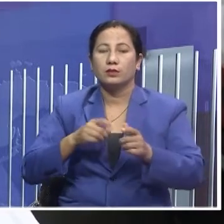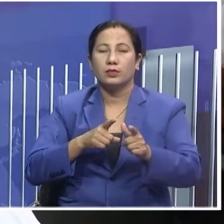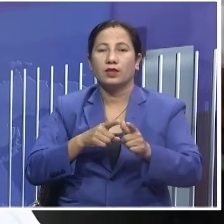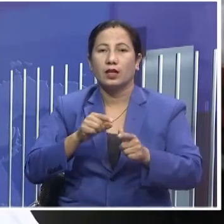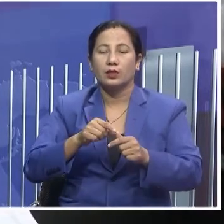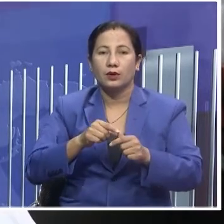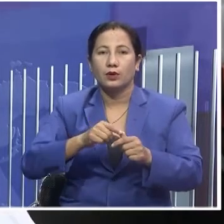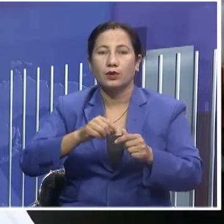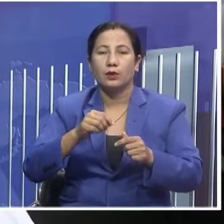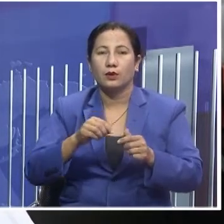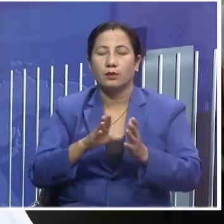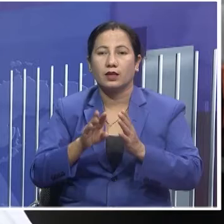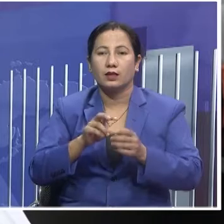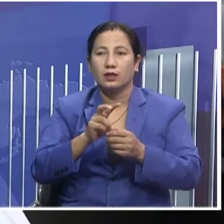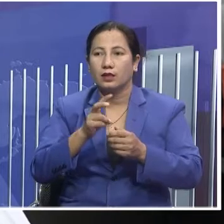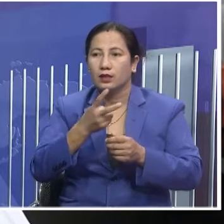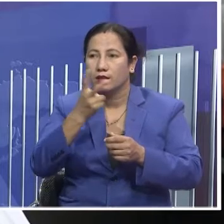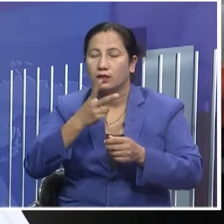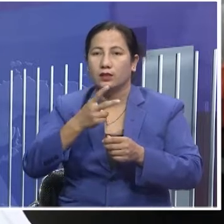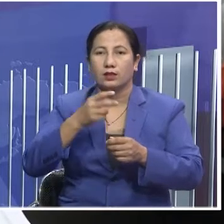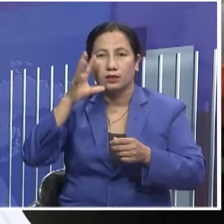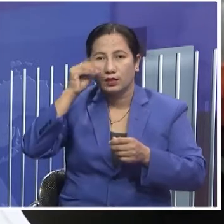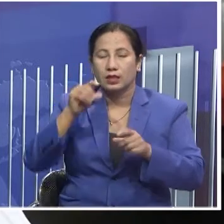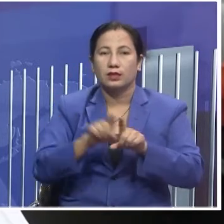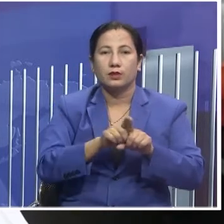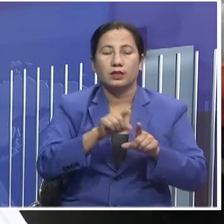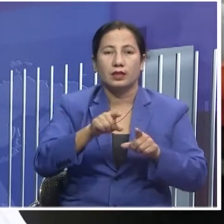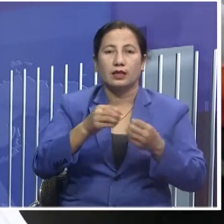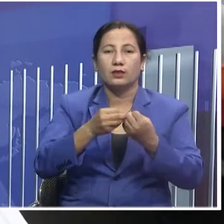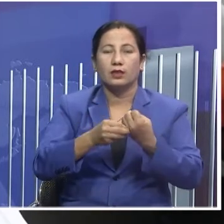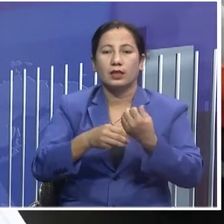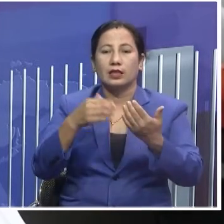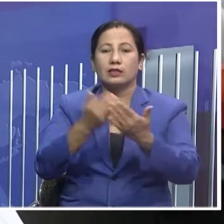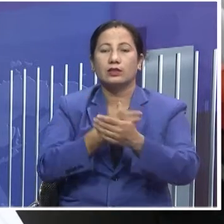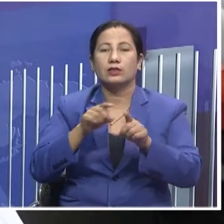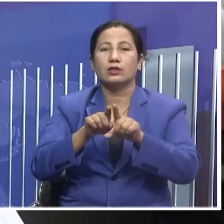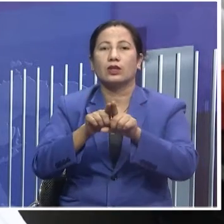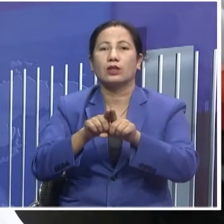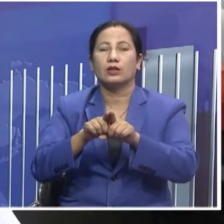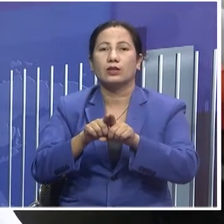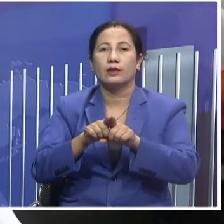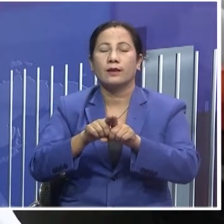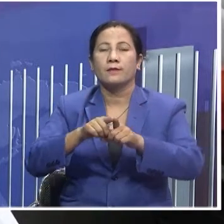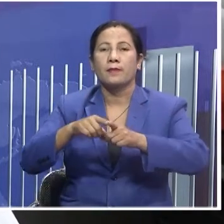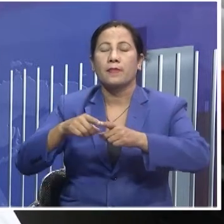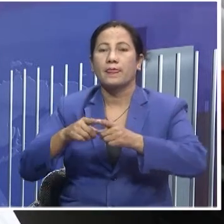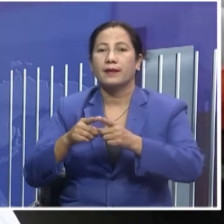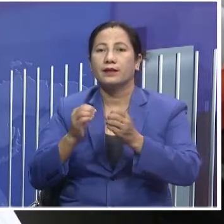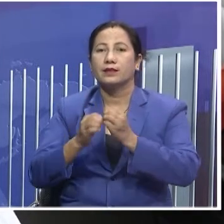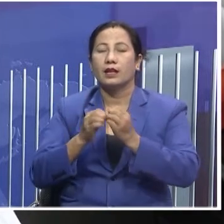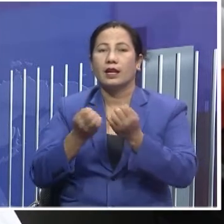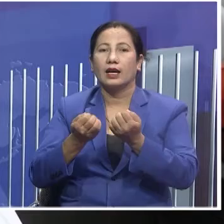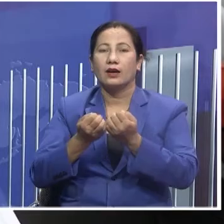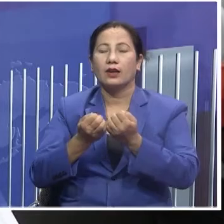ढङ्गबाट परिचालन गर्ने र राति पनि त्यहाँको केरा उत्पादक सँगसँग चाहिँ कोर्डिनेट गरेर सूचना सङ्कलन